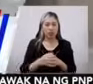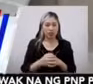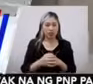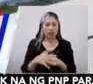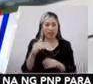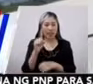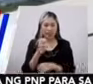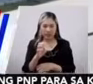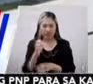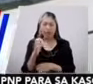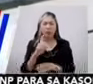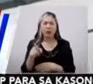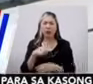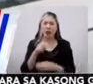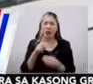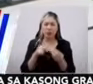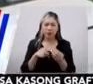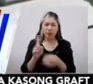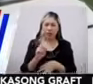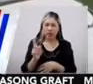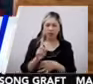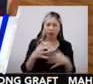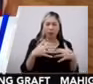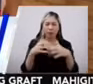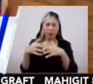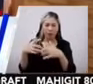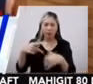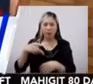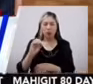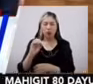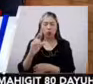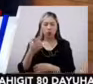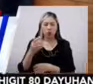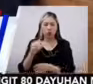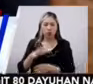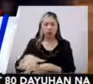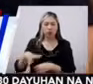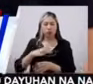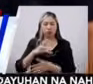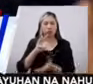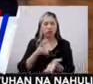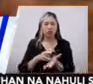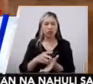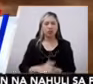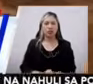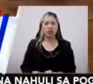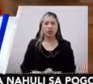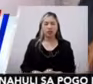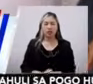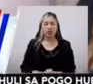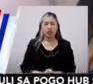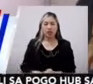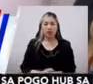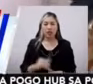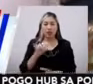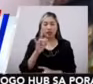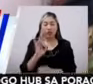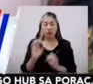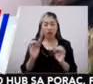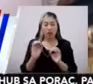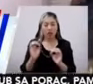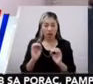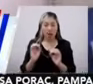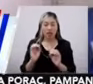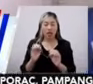pogo sa kanyang bayan. Ayon sa PNP, kung walang commitment order para sa ibang detention facility ang korte, babalik si Guo sa